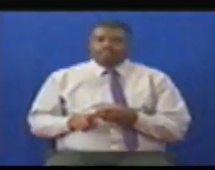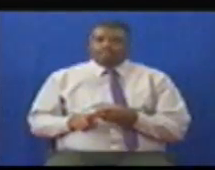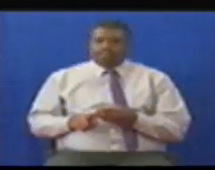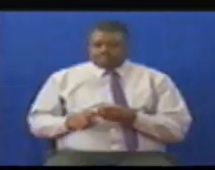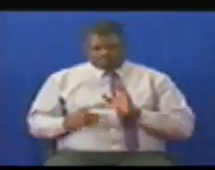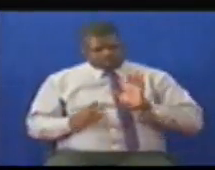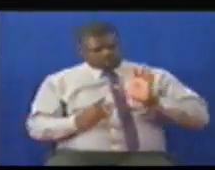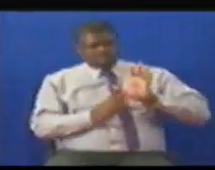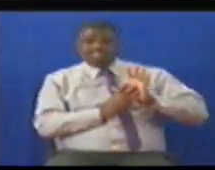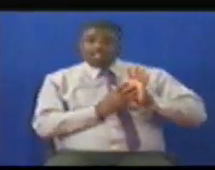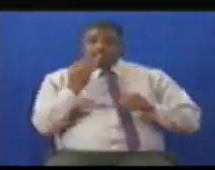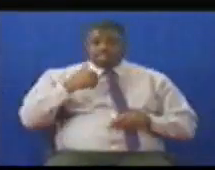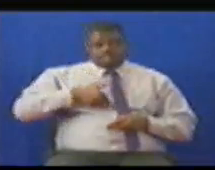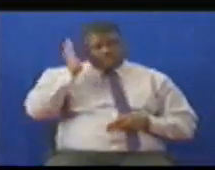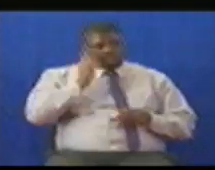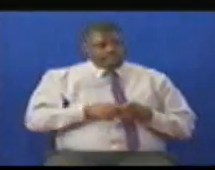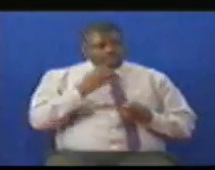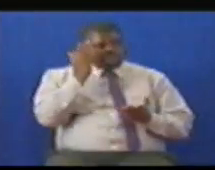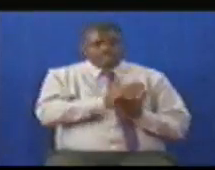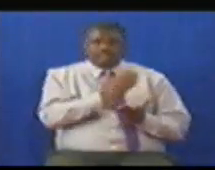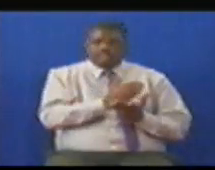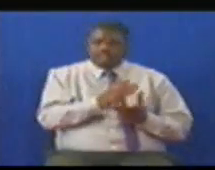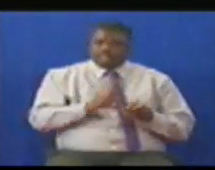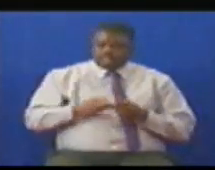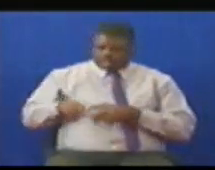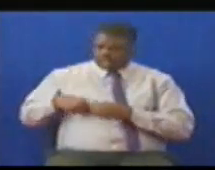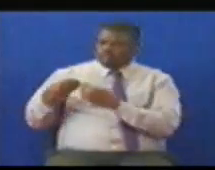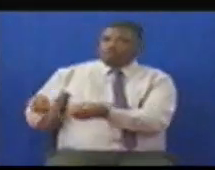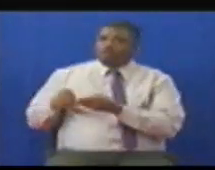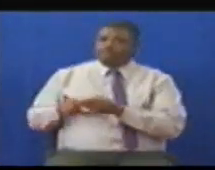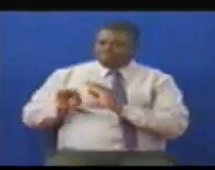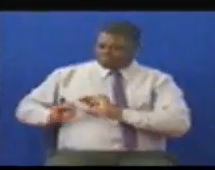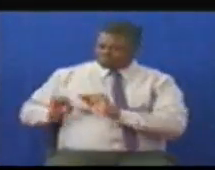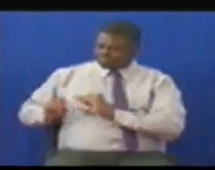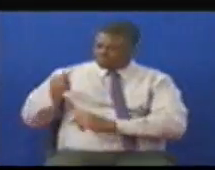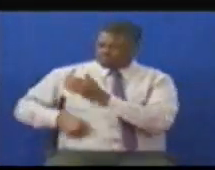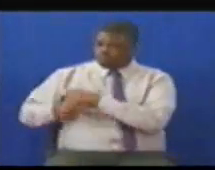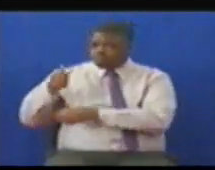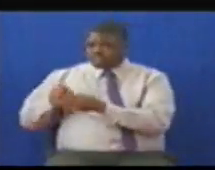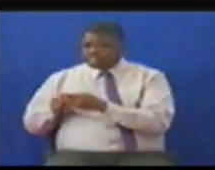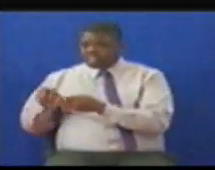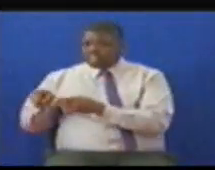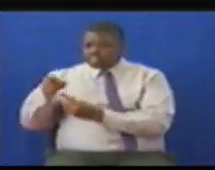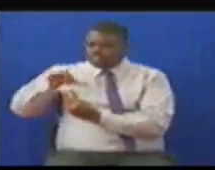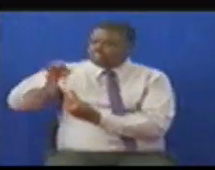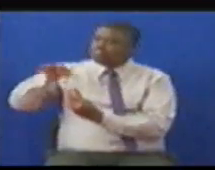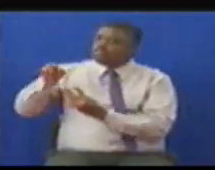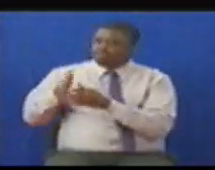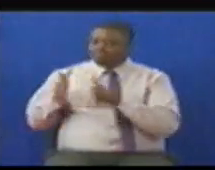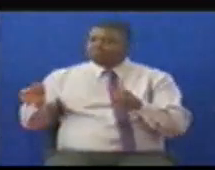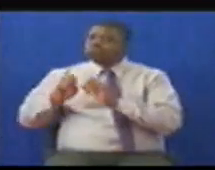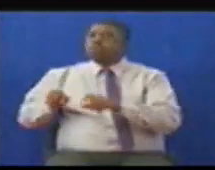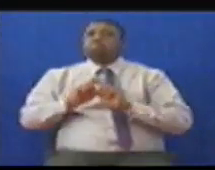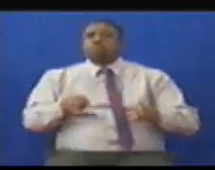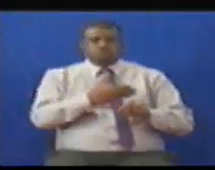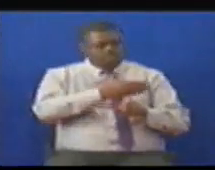Tisa, serikali ihakikishe sekretarieti ya baadhi ya viongozi wa umma inatoa mafunzo kwa viongozi wa umma wanaoteuliwa katika nyadhifa mbalimbali kabla